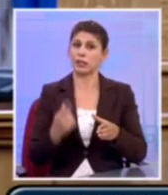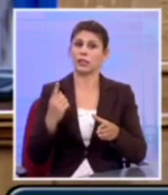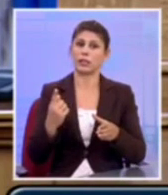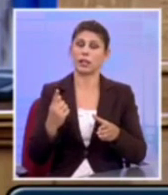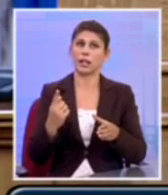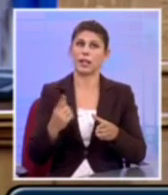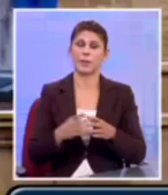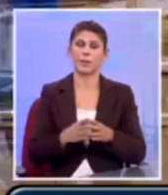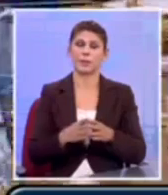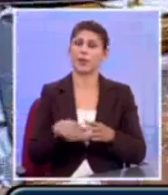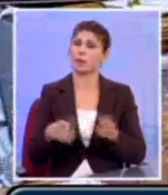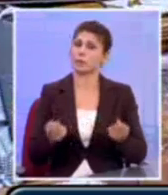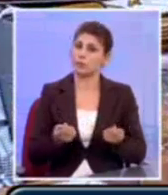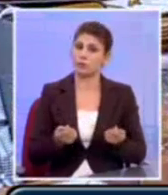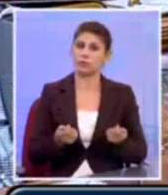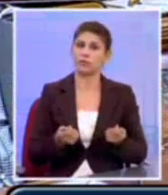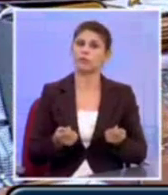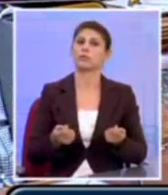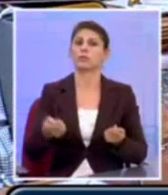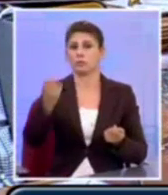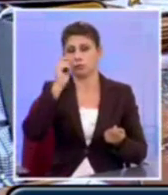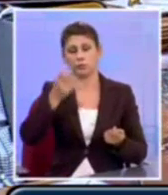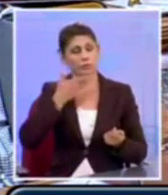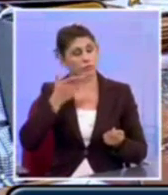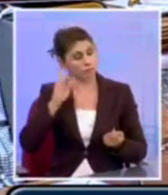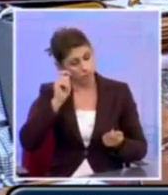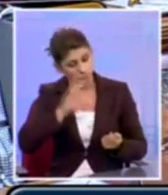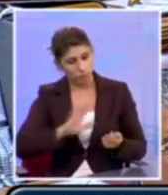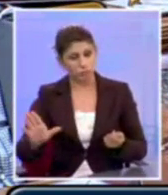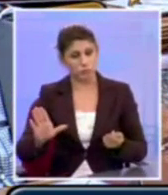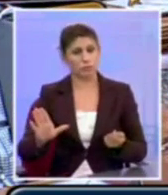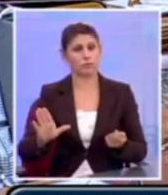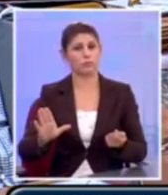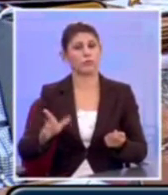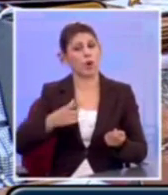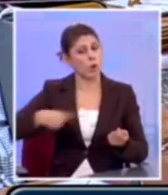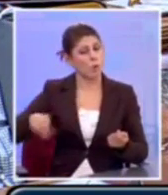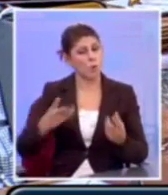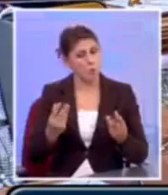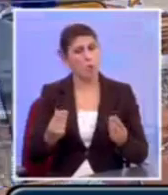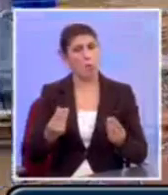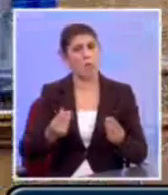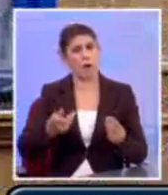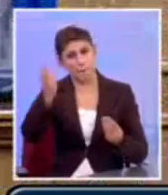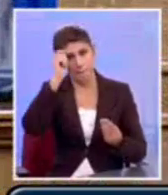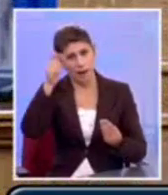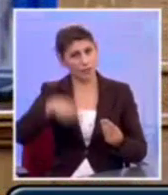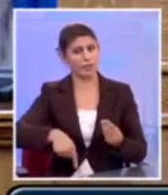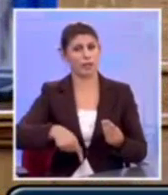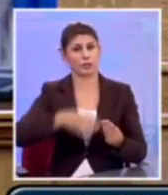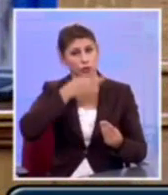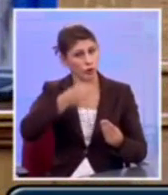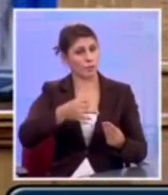από τα γεγονότα που ομολογήθηκε και συνομολογήθηκε ενώπιον της Επιτροπής